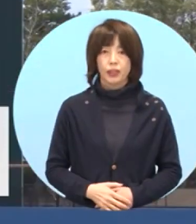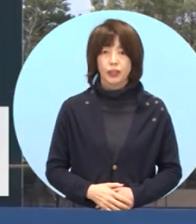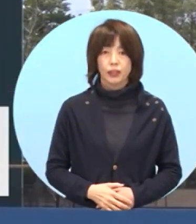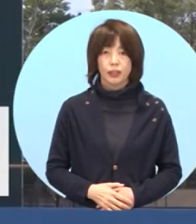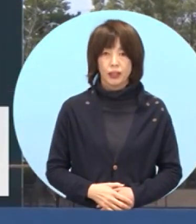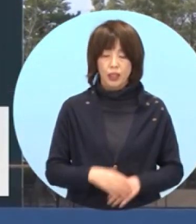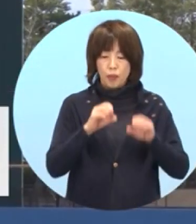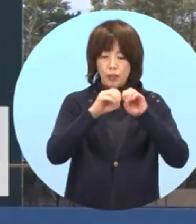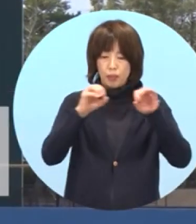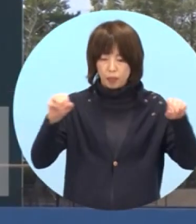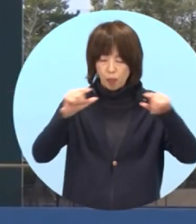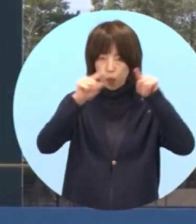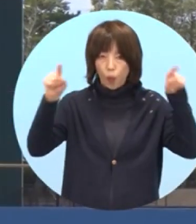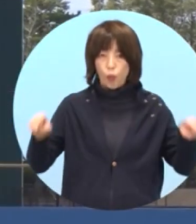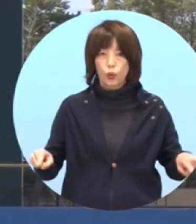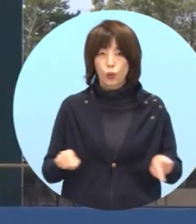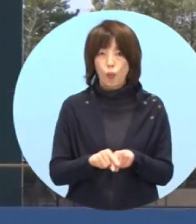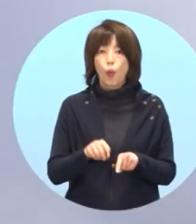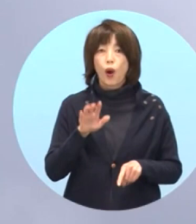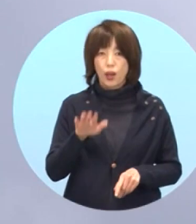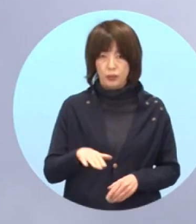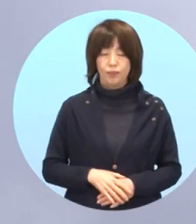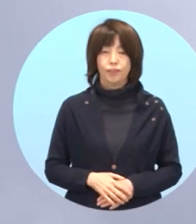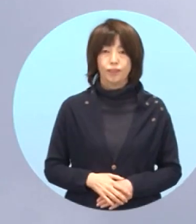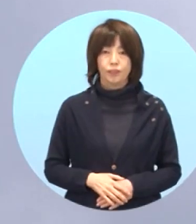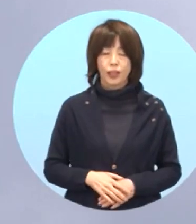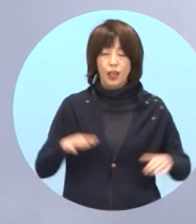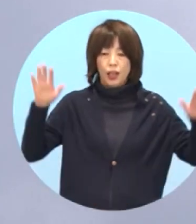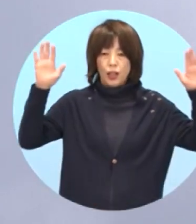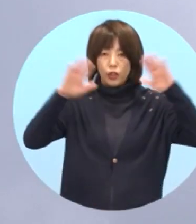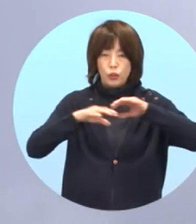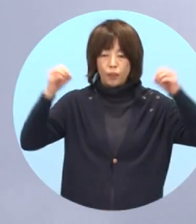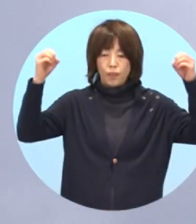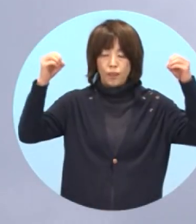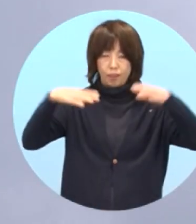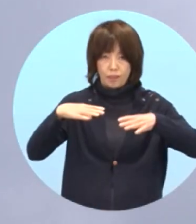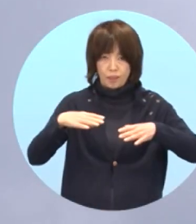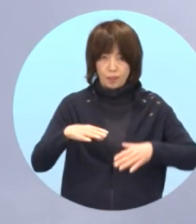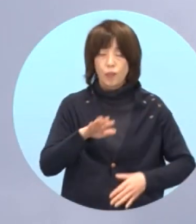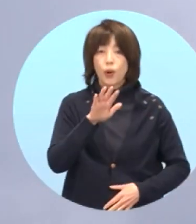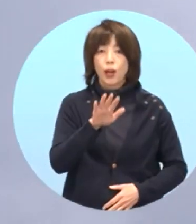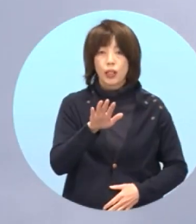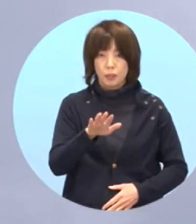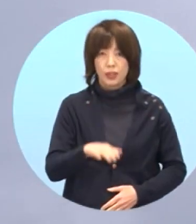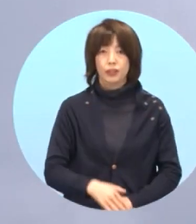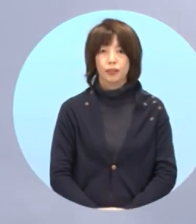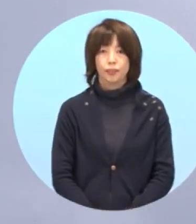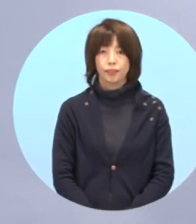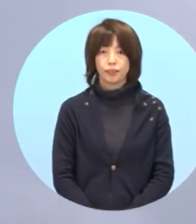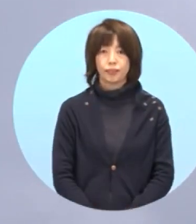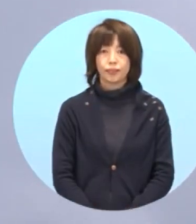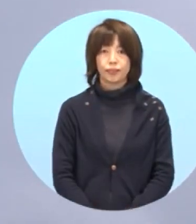LED スコアボードやナイター用の照明設備を備えています。